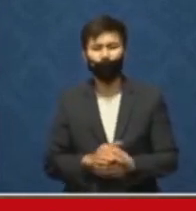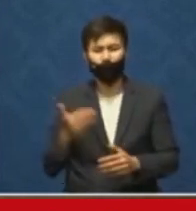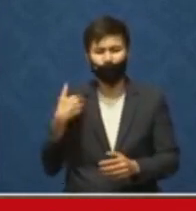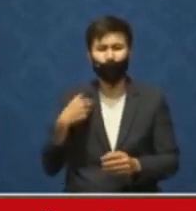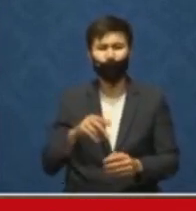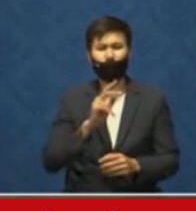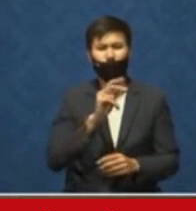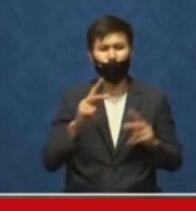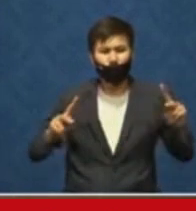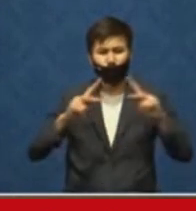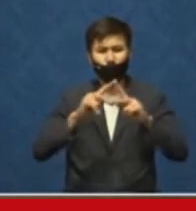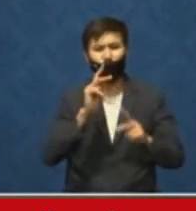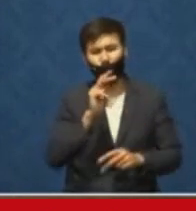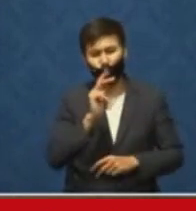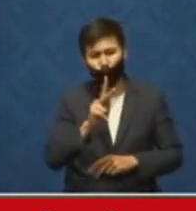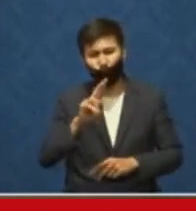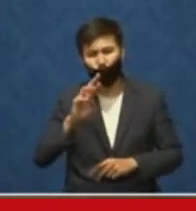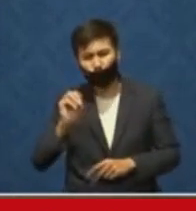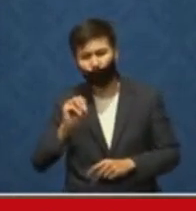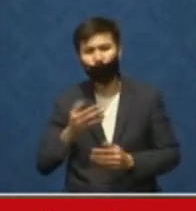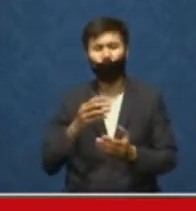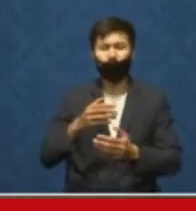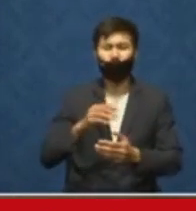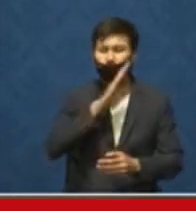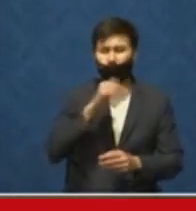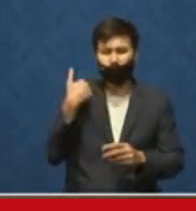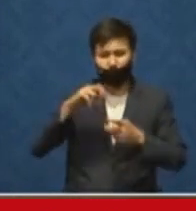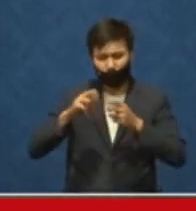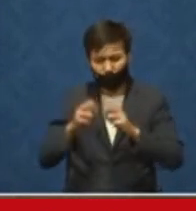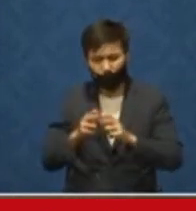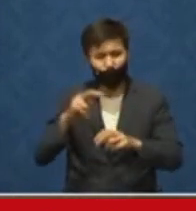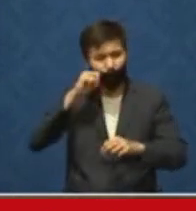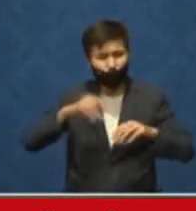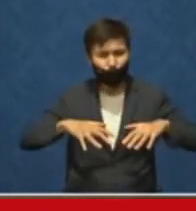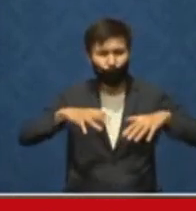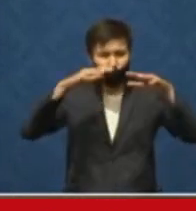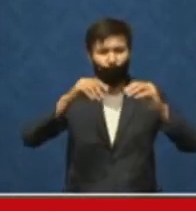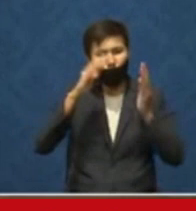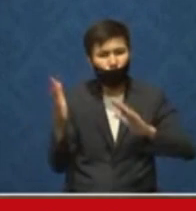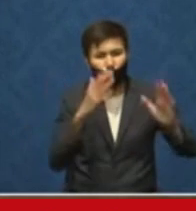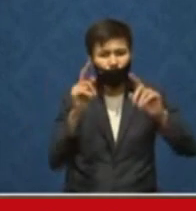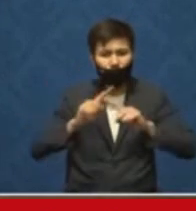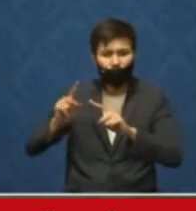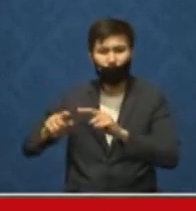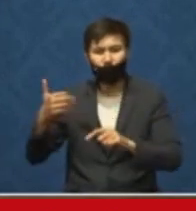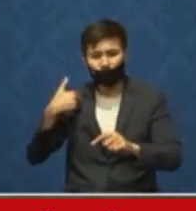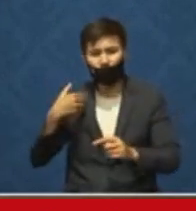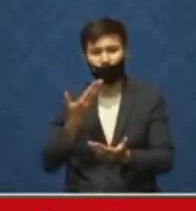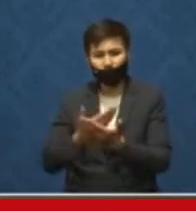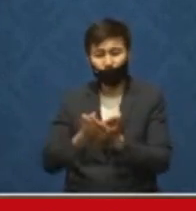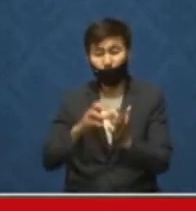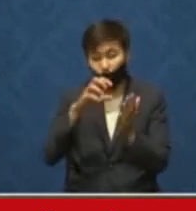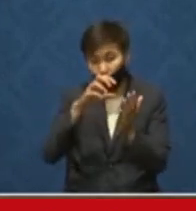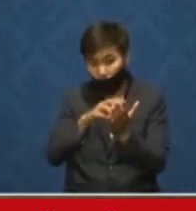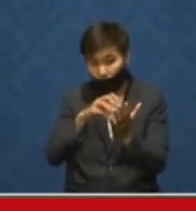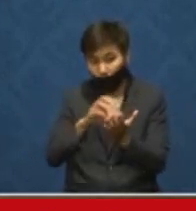จำเป็นเร่งด่วนเติมคำในช่องว่างงบประจำกระทรวงทบวงกรมไม่พอเกิดภัยพิบัติเอางบการไป